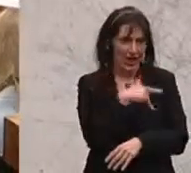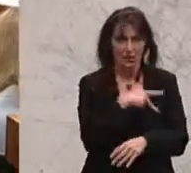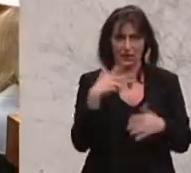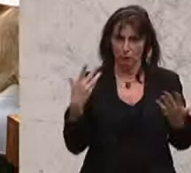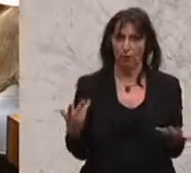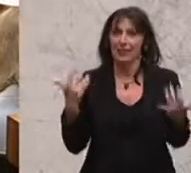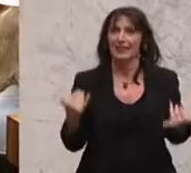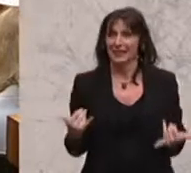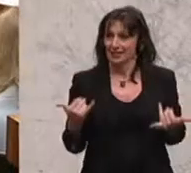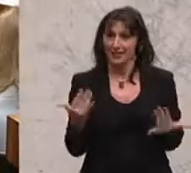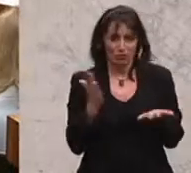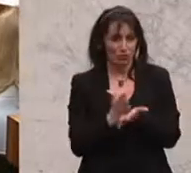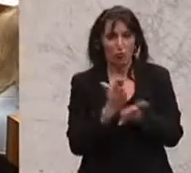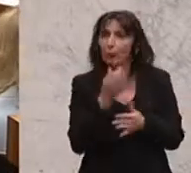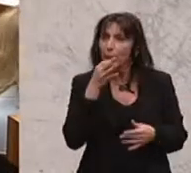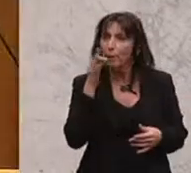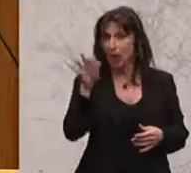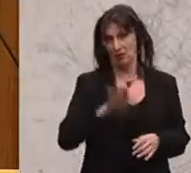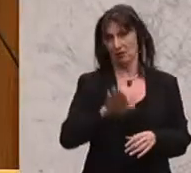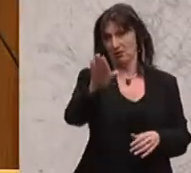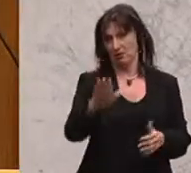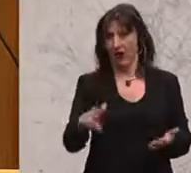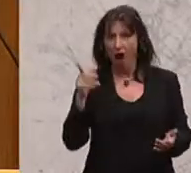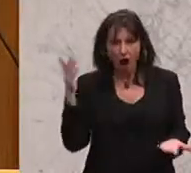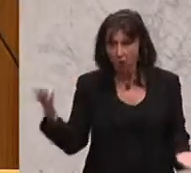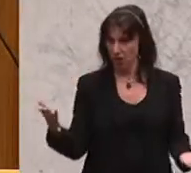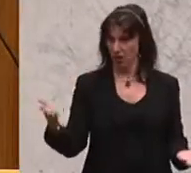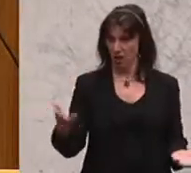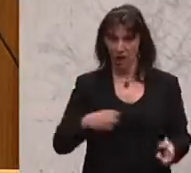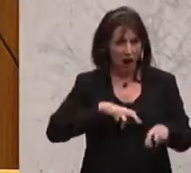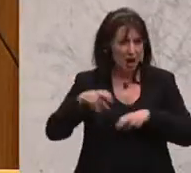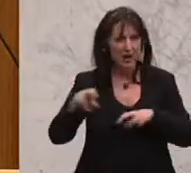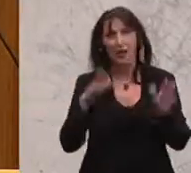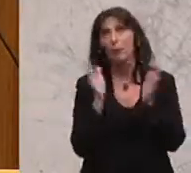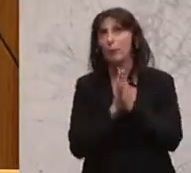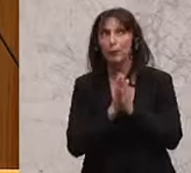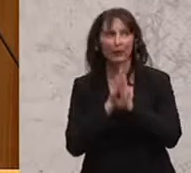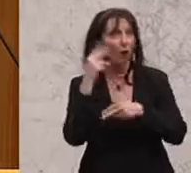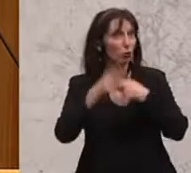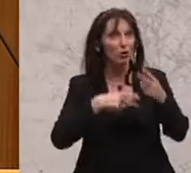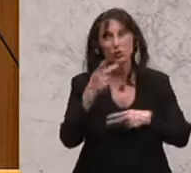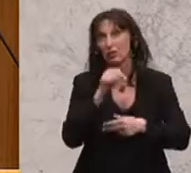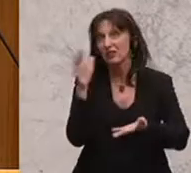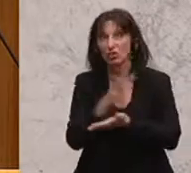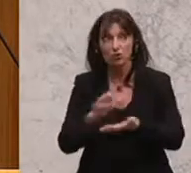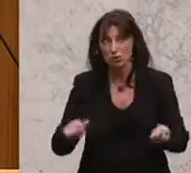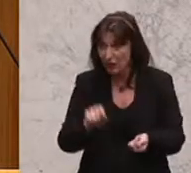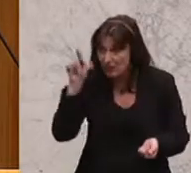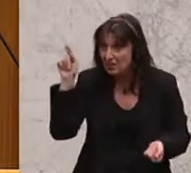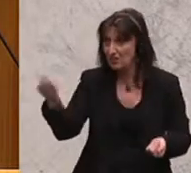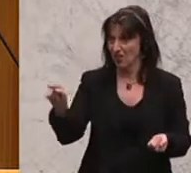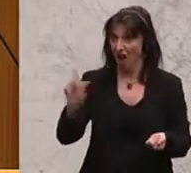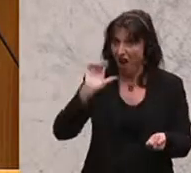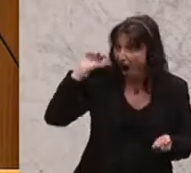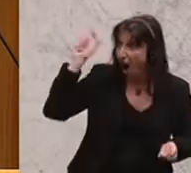Wir sind ja schon auf dem Weg der Besserung. Aber dann verpfuschen Sie doch von der Regierung nicht jetzt die Untersuchung. Sie sind nämlich die, die